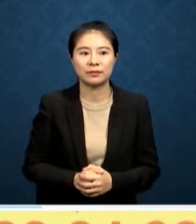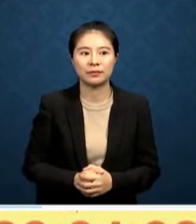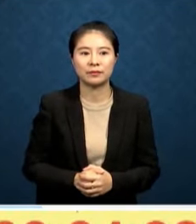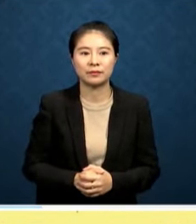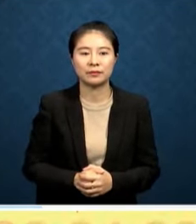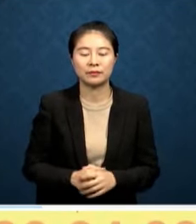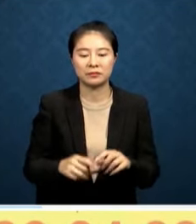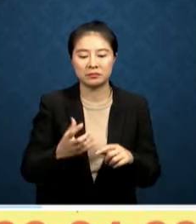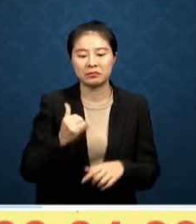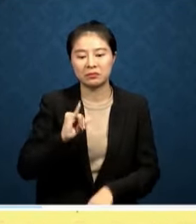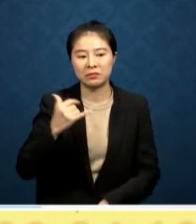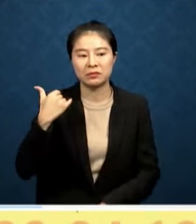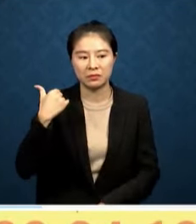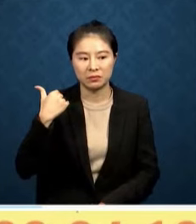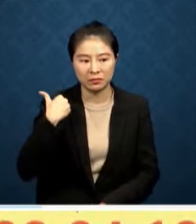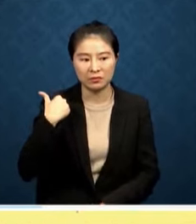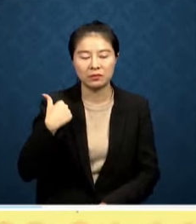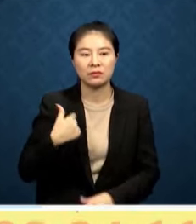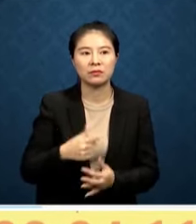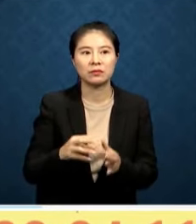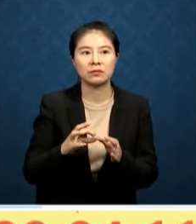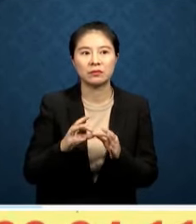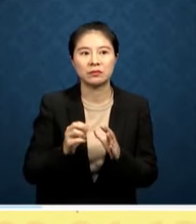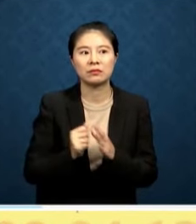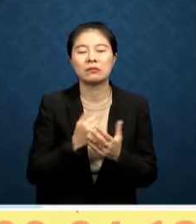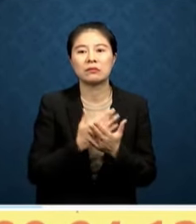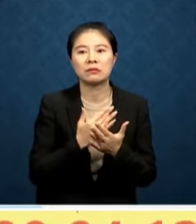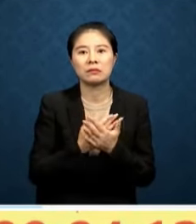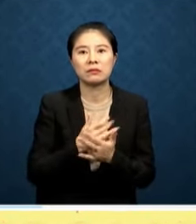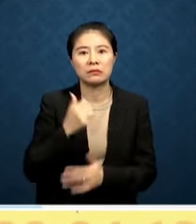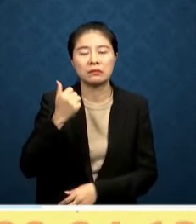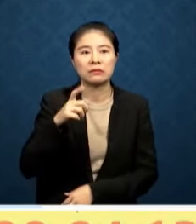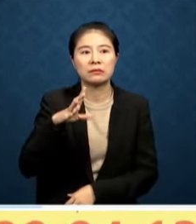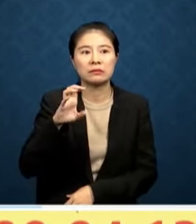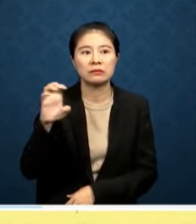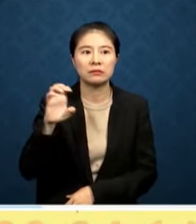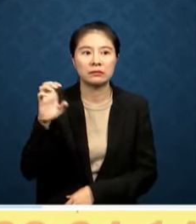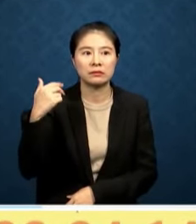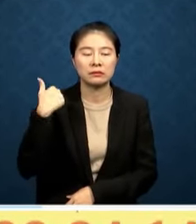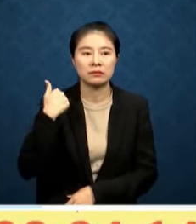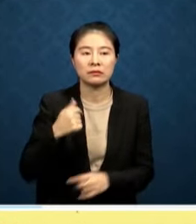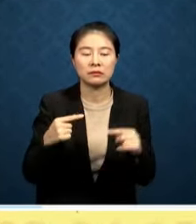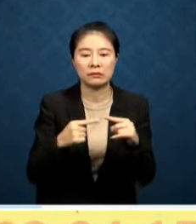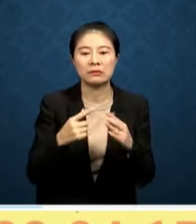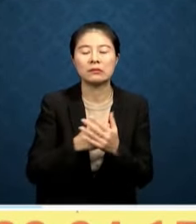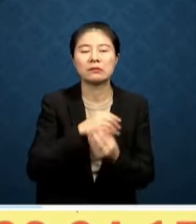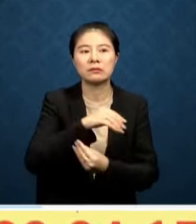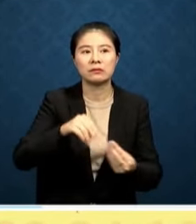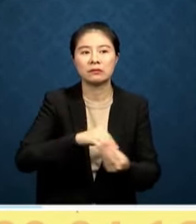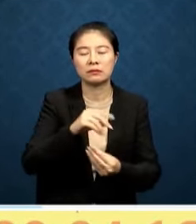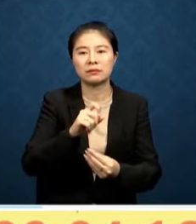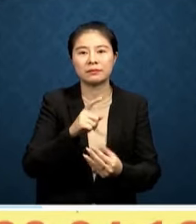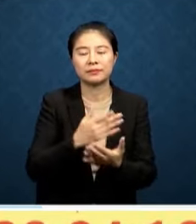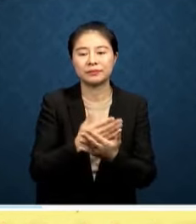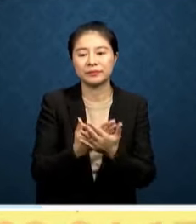จบางไซส์ของธุรกิจที่จะขึ้นไปที่400บาทส่วนในธุรกิจที่ยังไม่ได้ขึ้น400บ